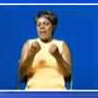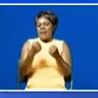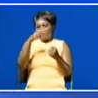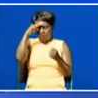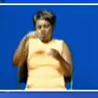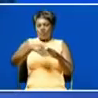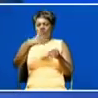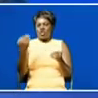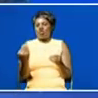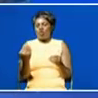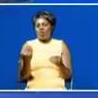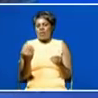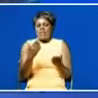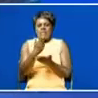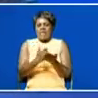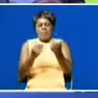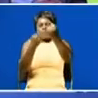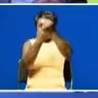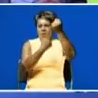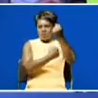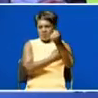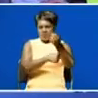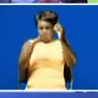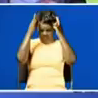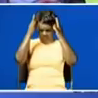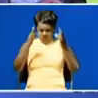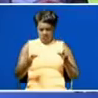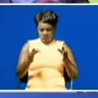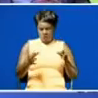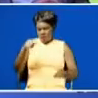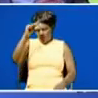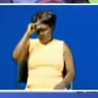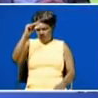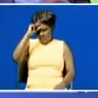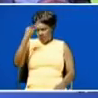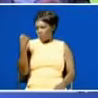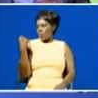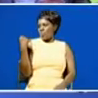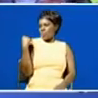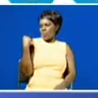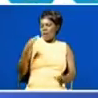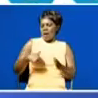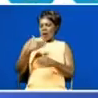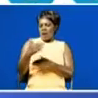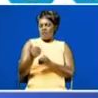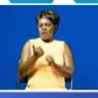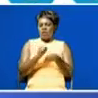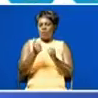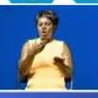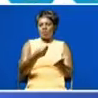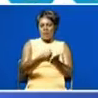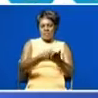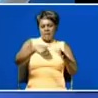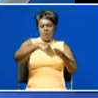withdrawal of some of the sponsors. Hiyo kauli iliyotolewa na serikali vimajuzi baada ya kampuni ya bahati nasibu ya Sport